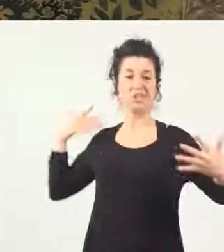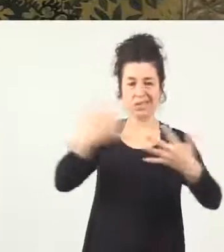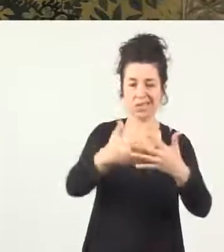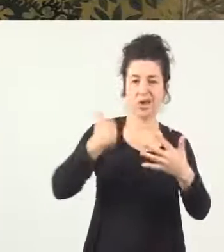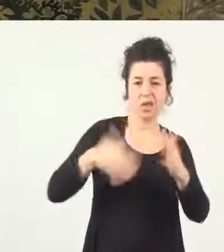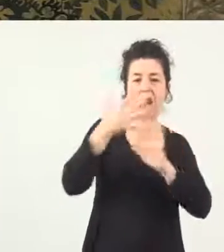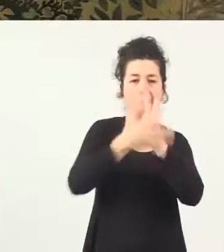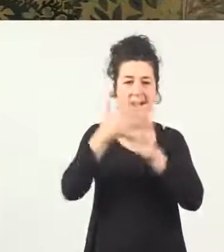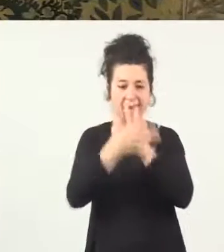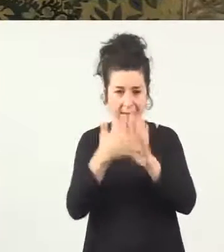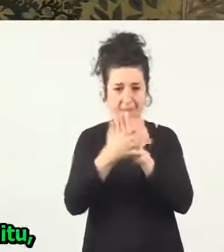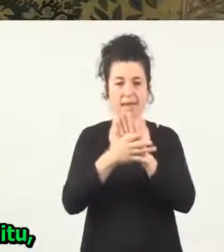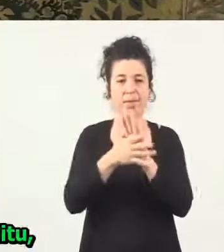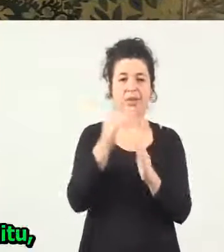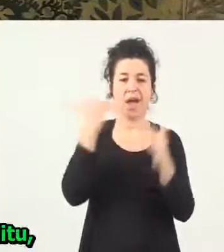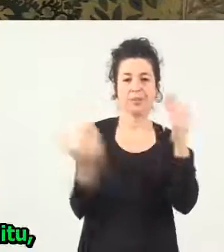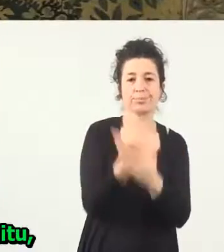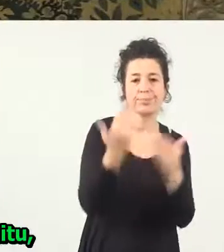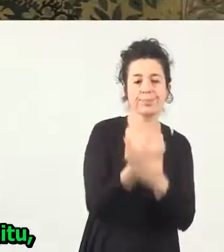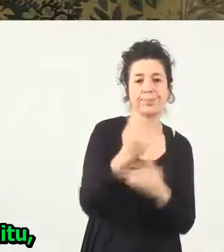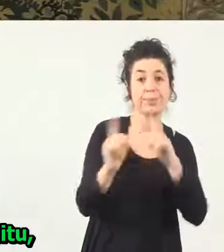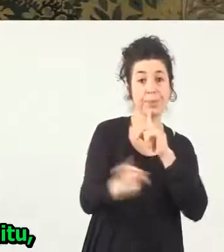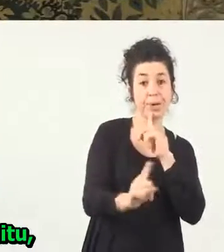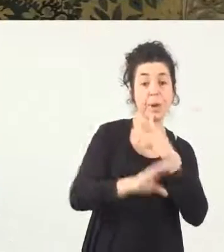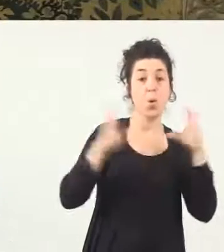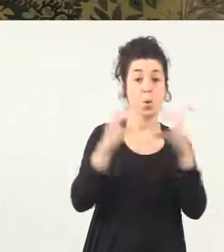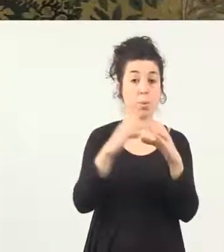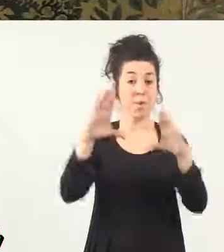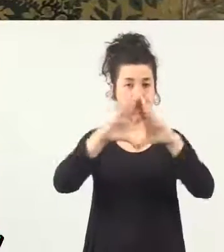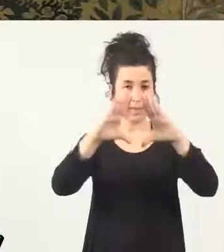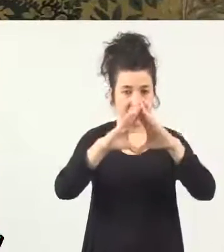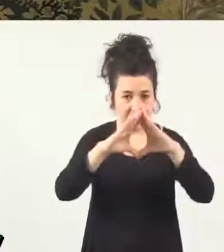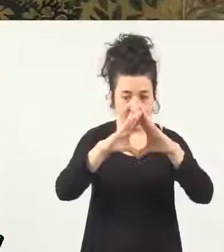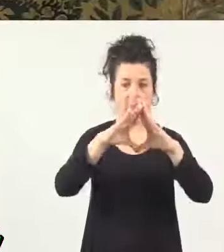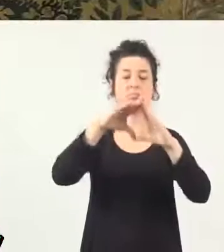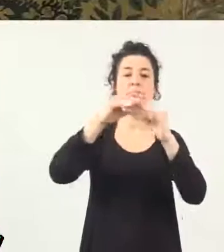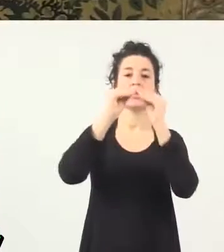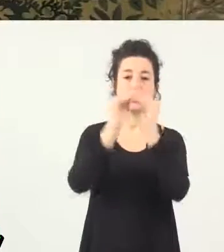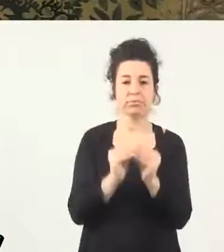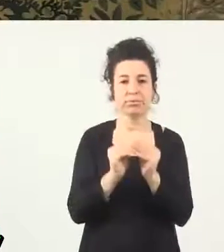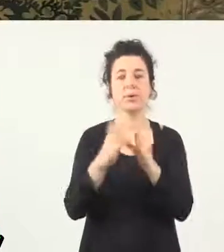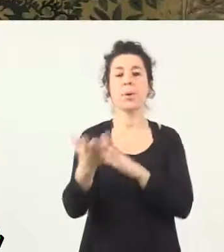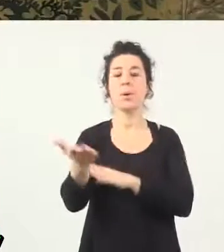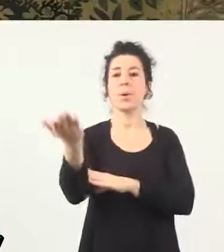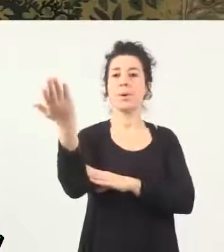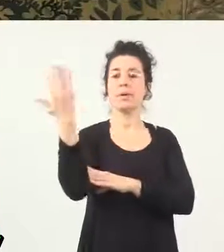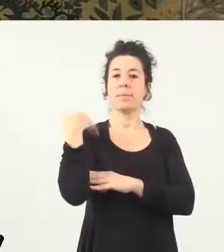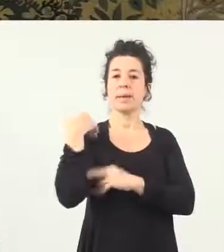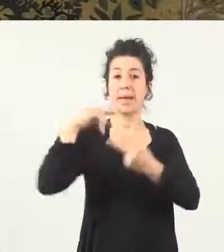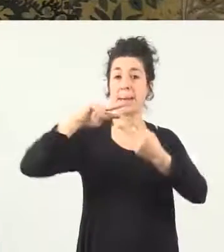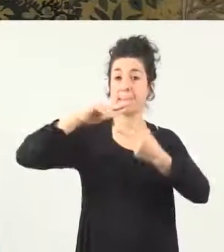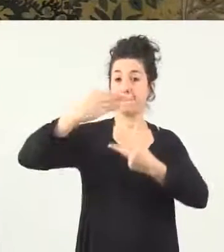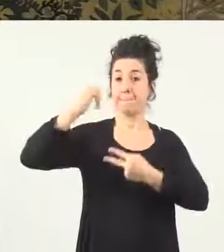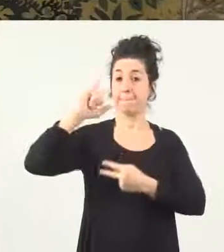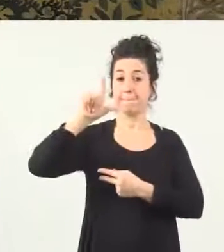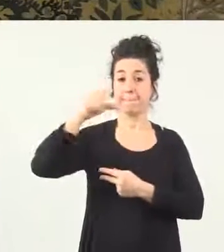da honetaz, egin dira jardunaldiak, feministaldek Bilboko taldeak egin ditu, bilgune feministak bere 15. urte aurrenari dagokionez